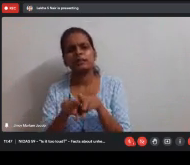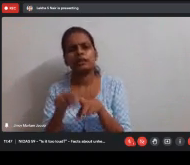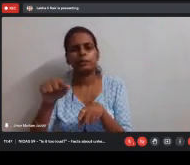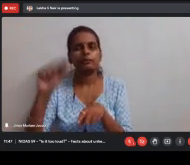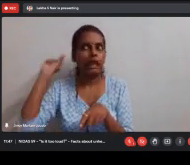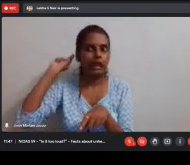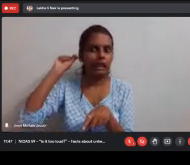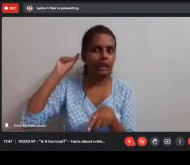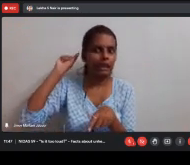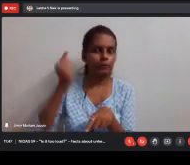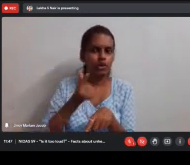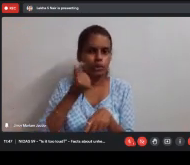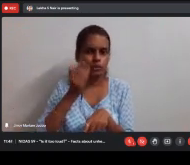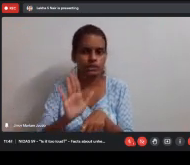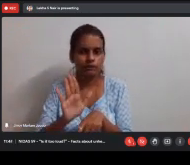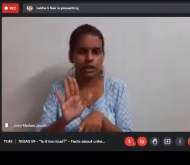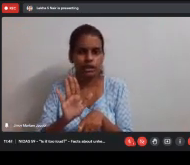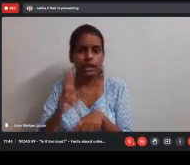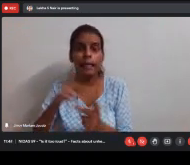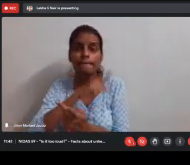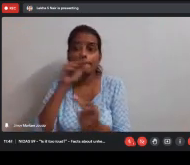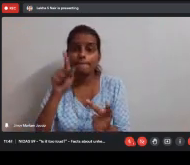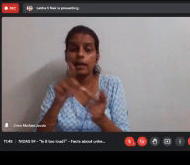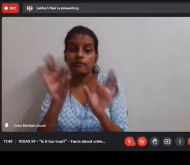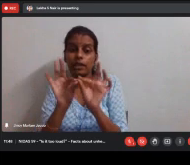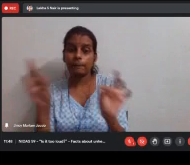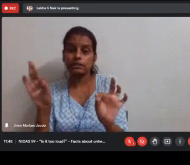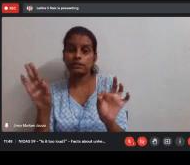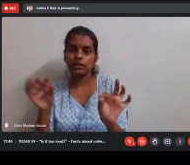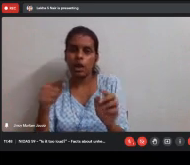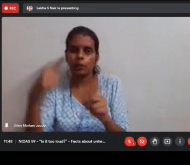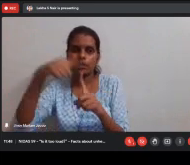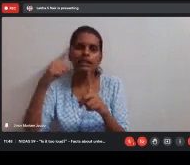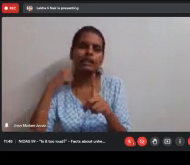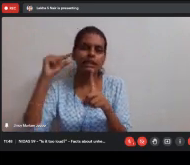ഒരിക്കലും 60% കൂടരുത്. 60% കൂട്ടി വയ്ക്കാൻ അനുവദിക്കരുത്.